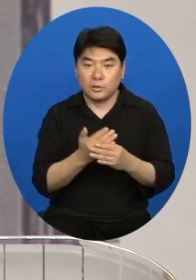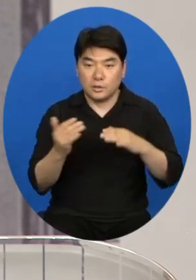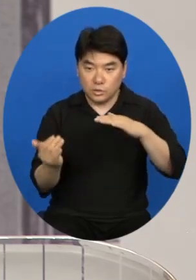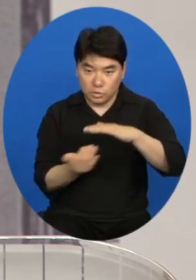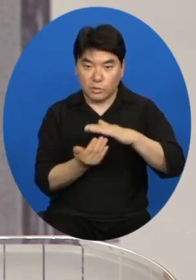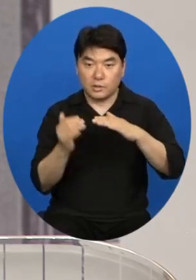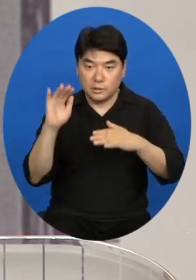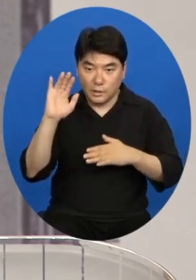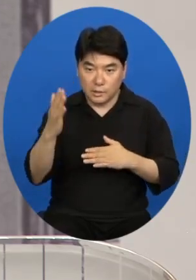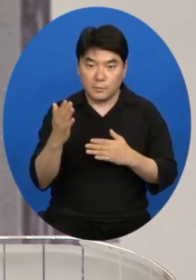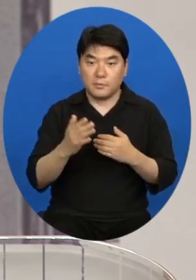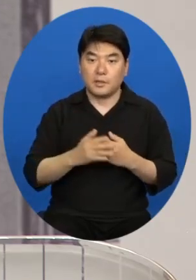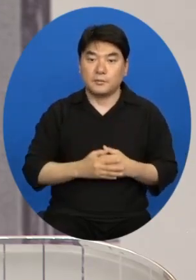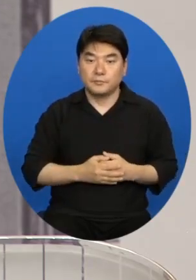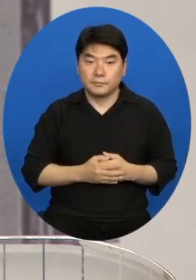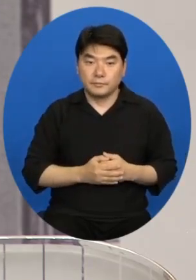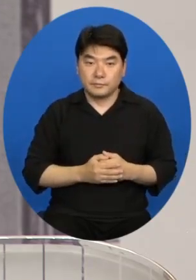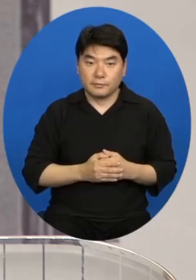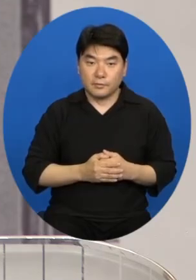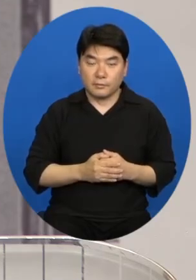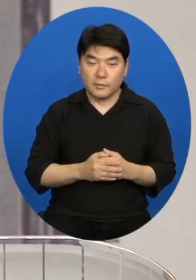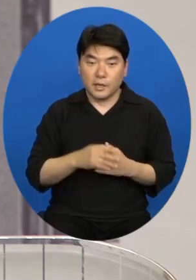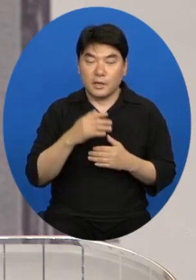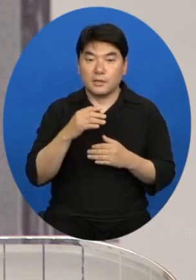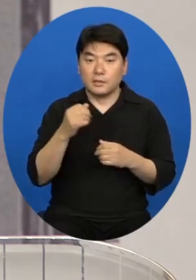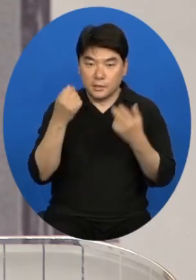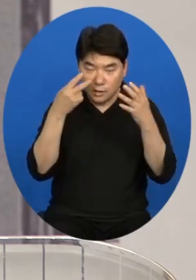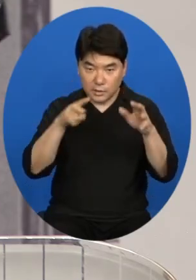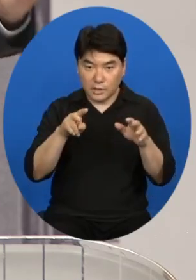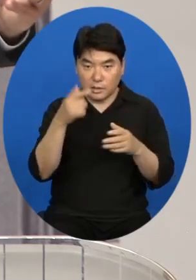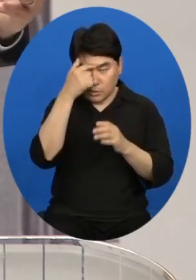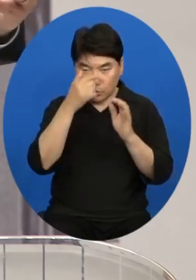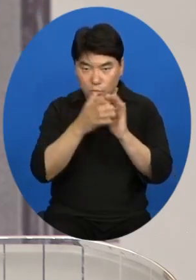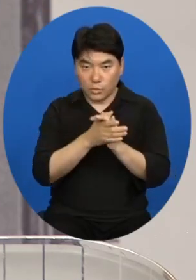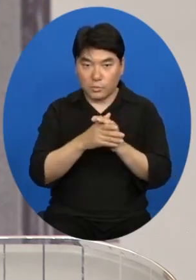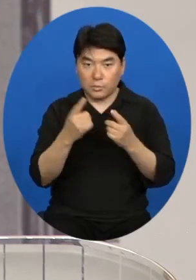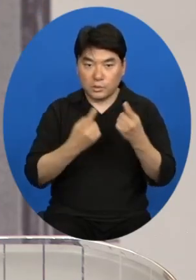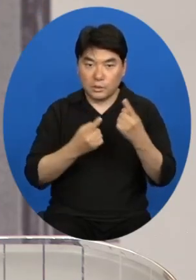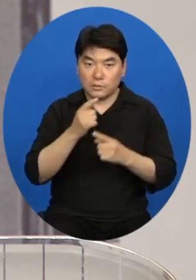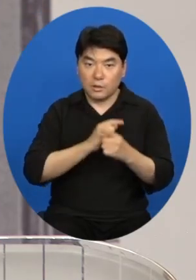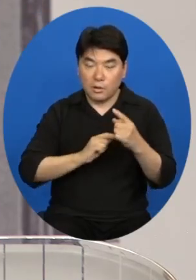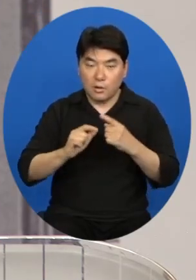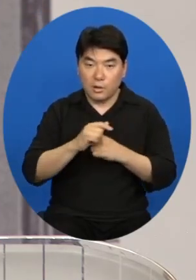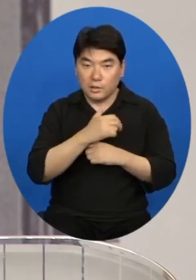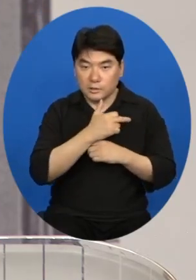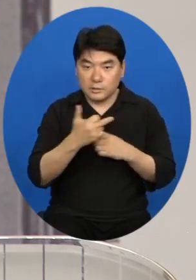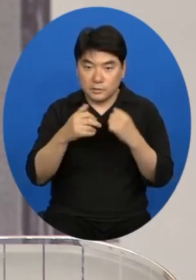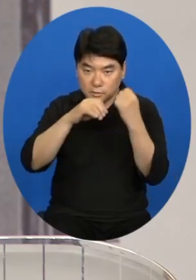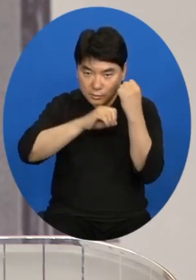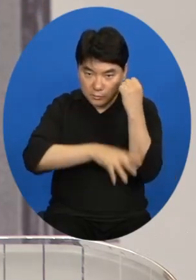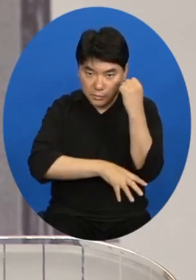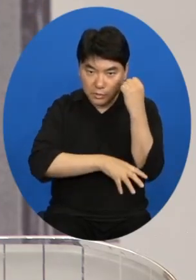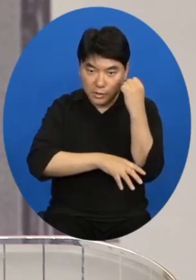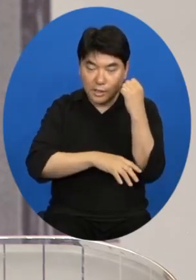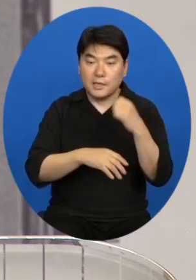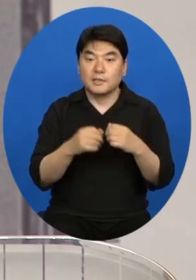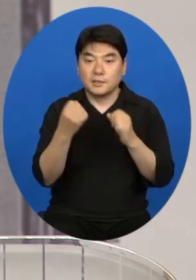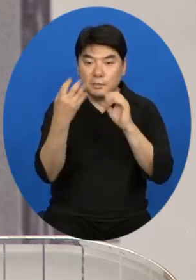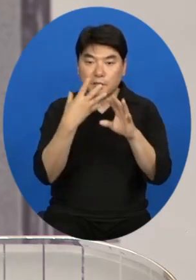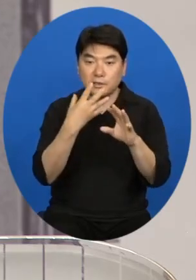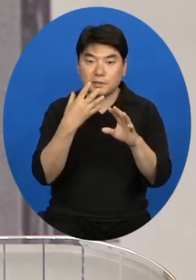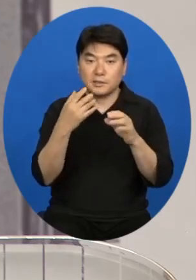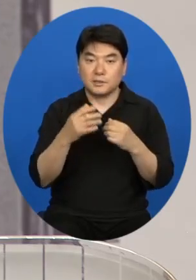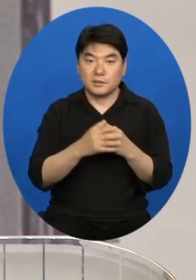되는 것입니다. 이것이 다니엘이 기도한 것보다 더 크게 응답하시고 본질적으로 응답하신 또한 하나님의